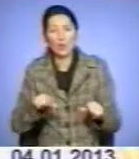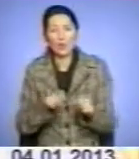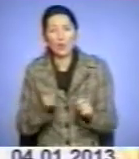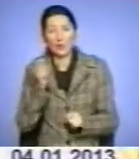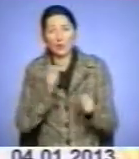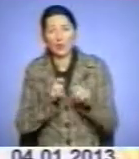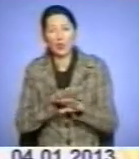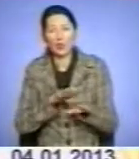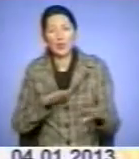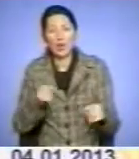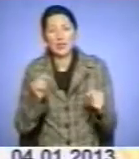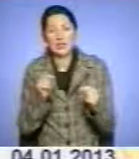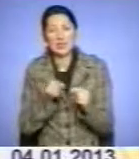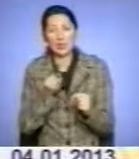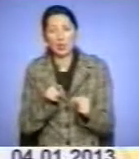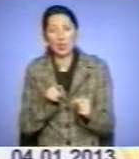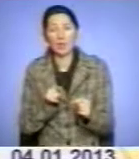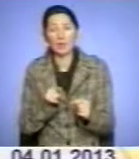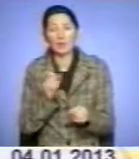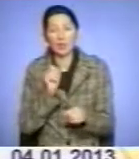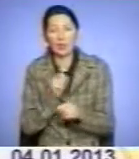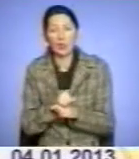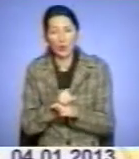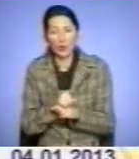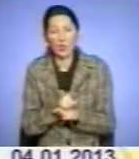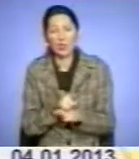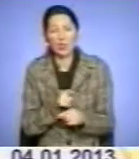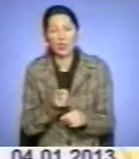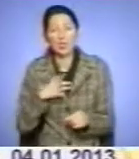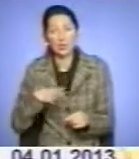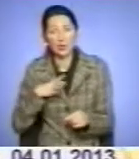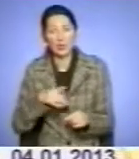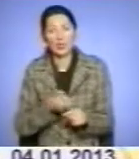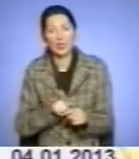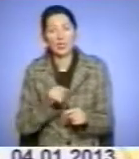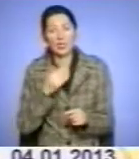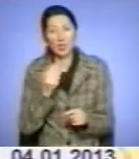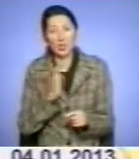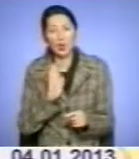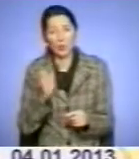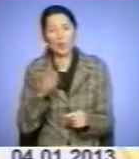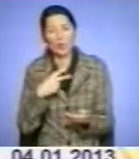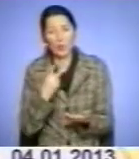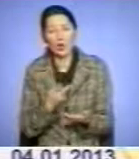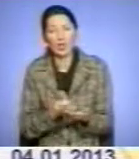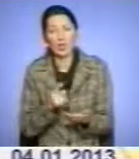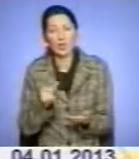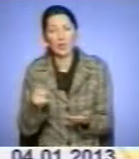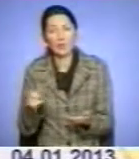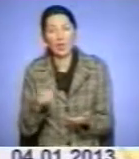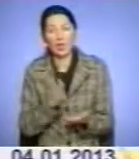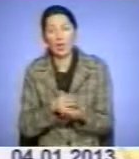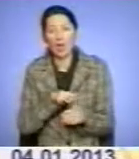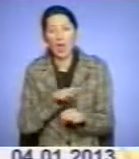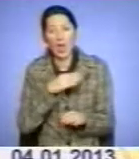залі, згідно тих делегованих їм повноважень і сподівань, які на них були покладені. Є маса питань у нас